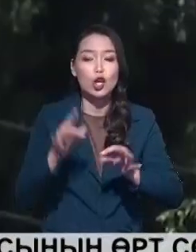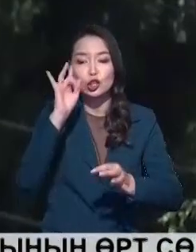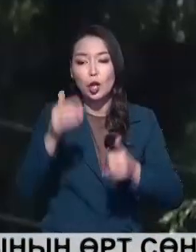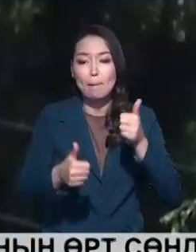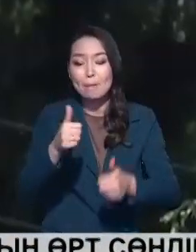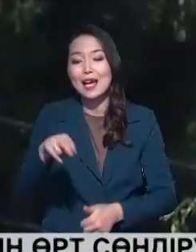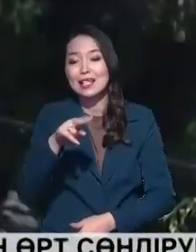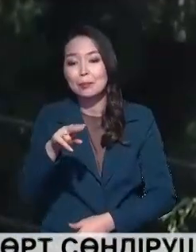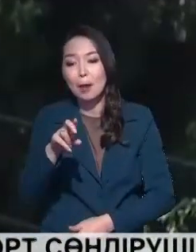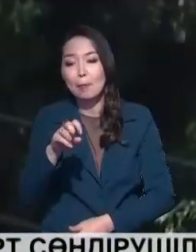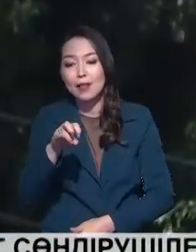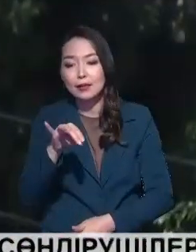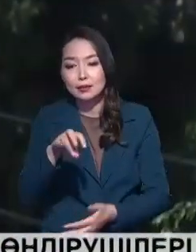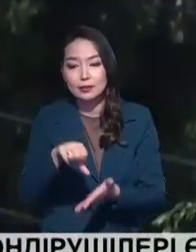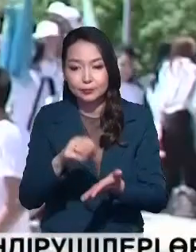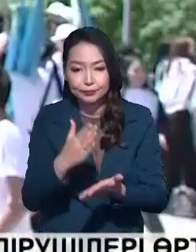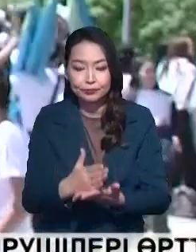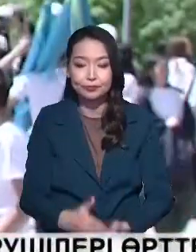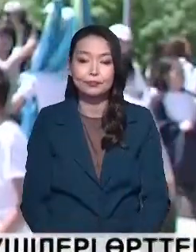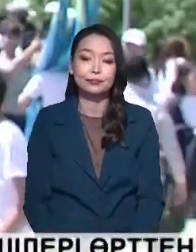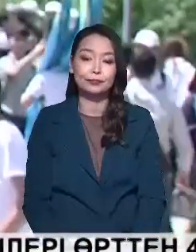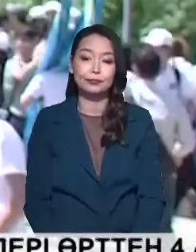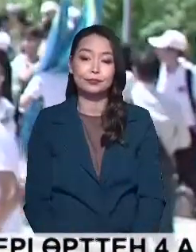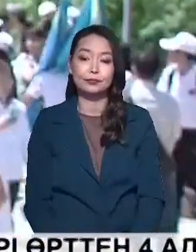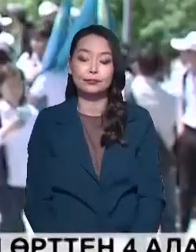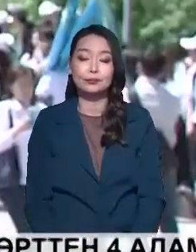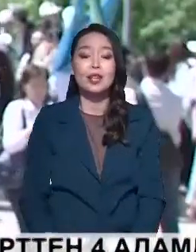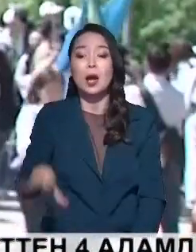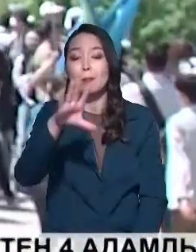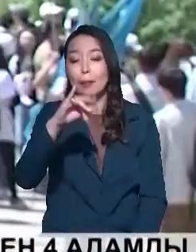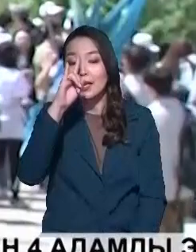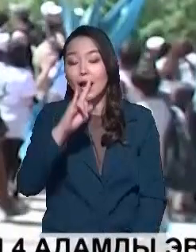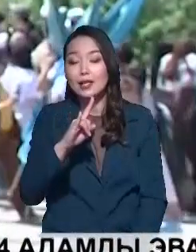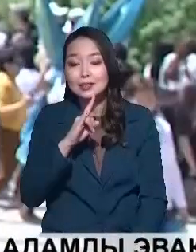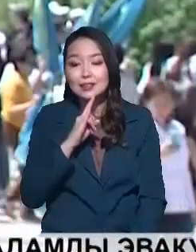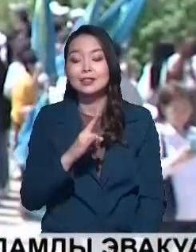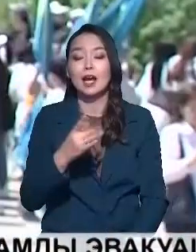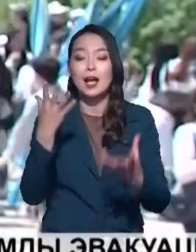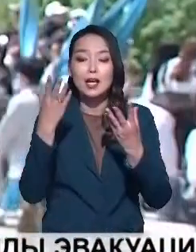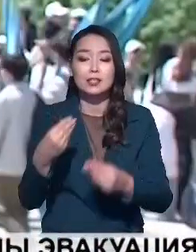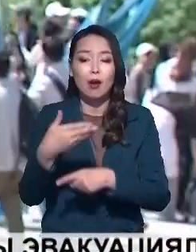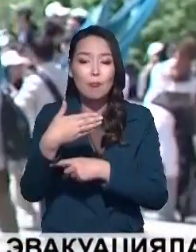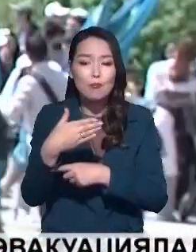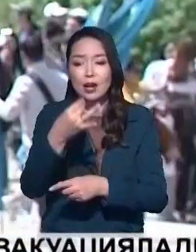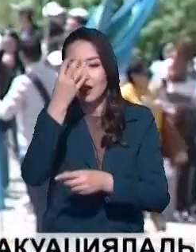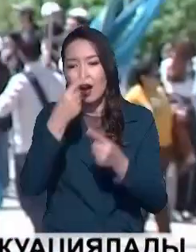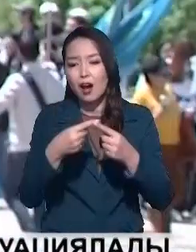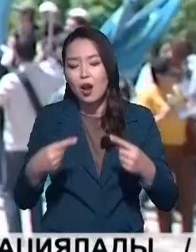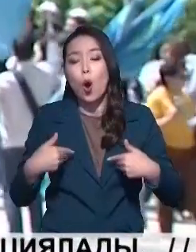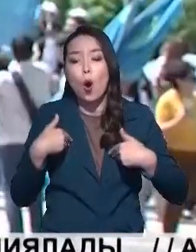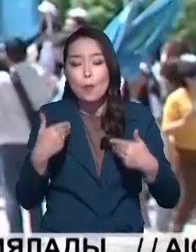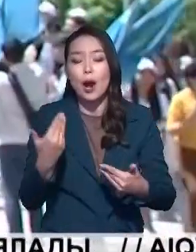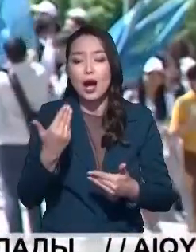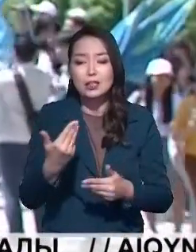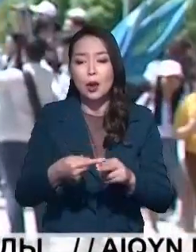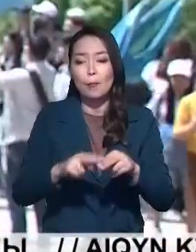Дмитрий Баландин де бар. Хотелось бы поздравить всех казахстанцев. Барша қазақстандықтарды рәміздер күнімен құттықтаймын. Әрбір азаматтың жүрегінде